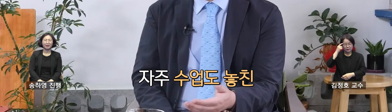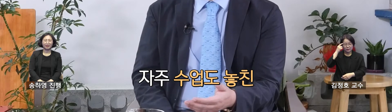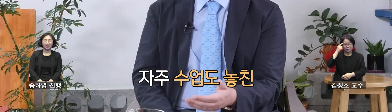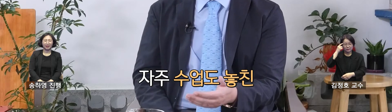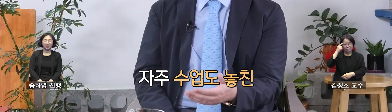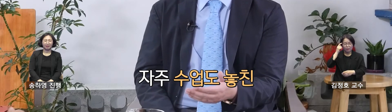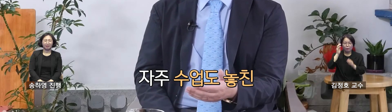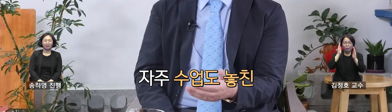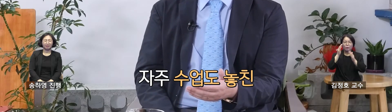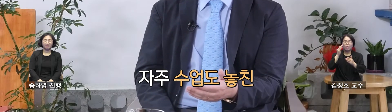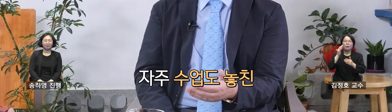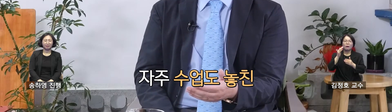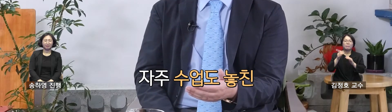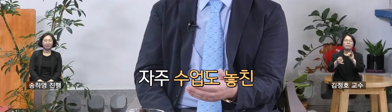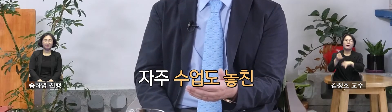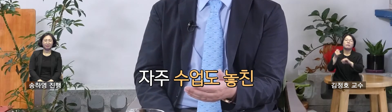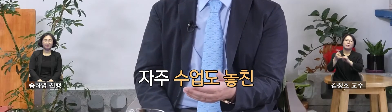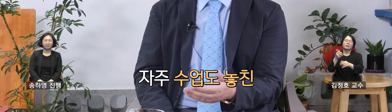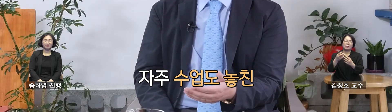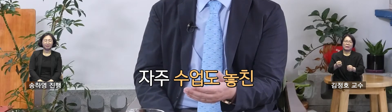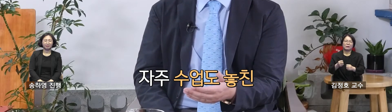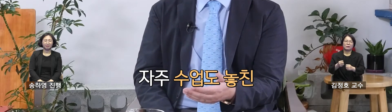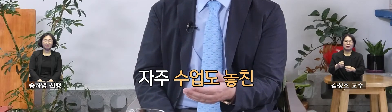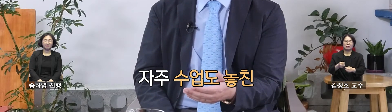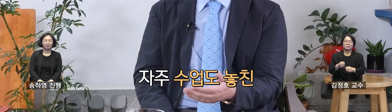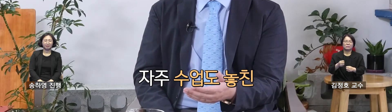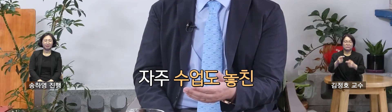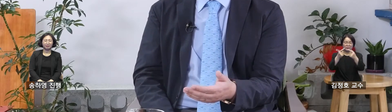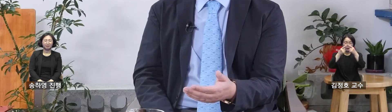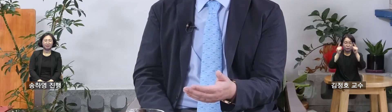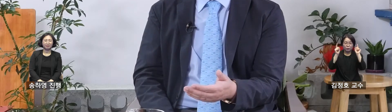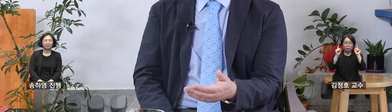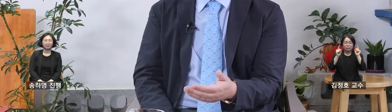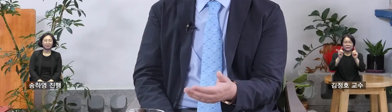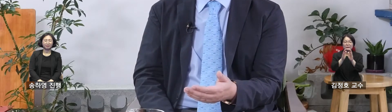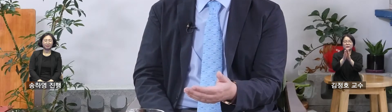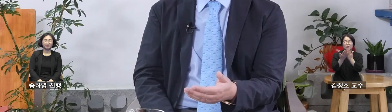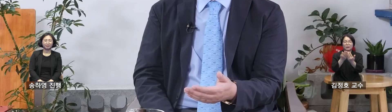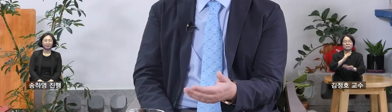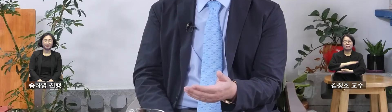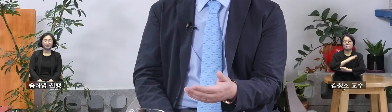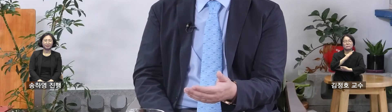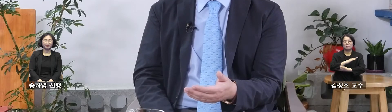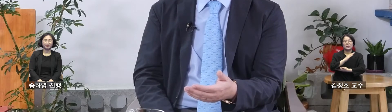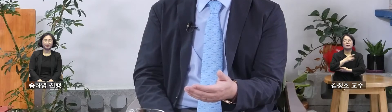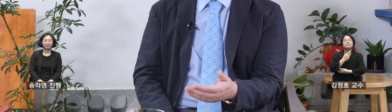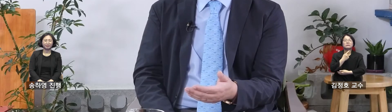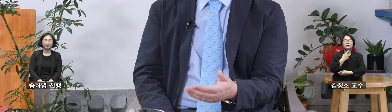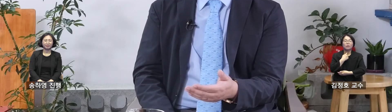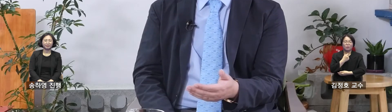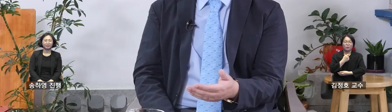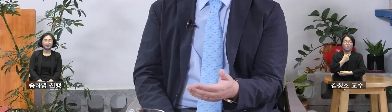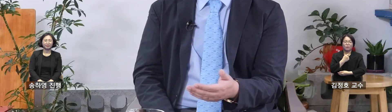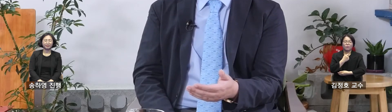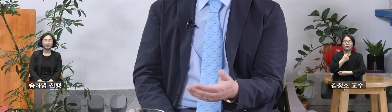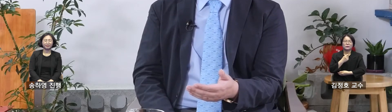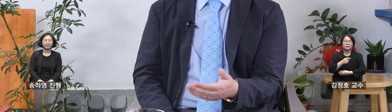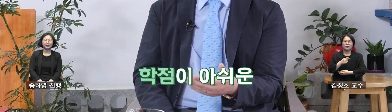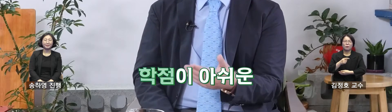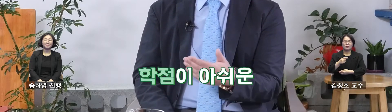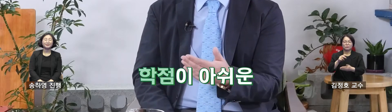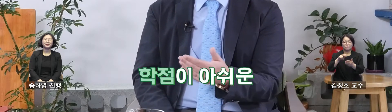빼먹고요. 제가 대학교 때 혼자 교과서를 하나 쓰겠다고 도서관에 파묻혀 지내기도 하고